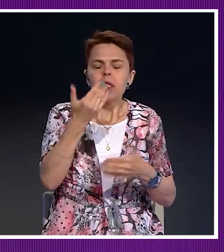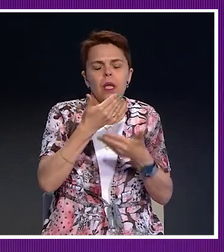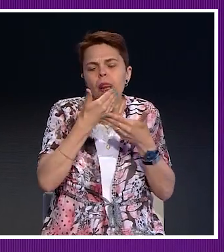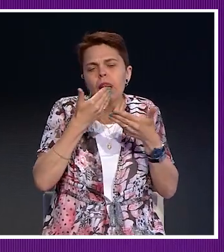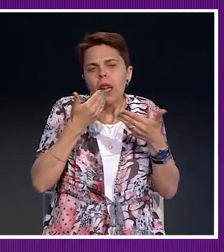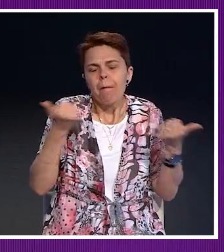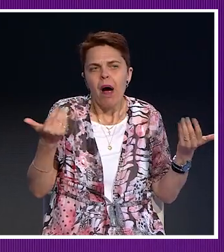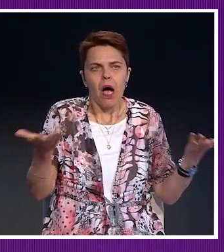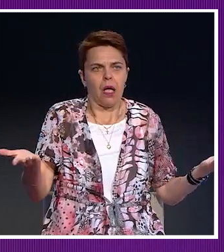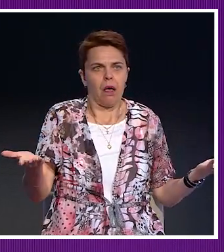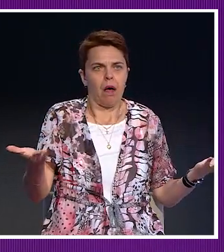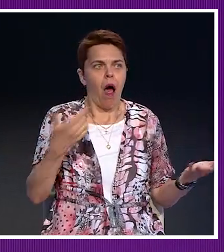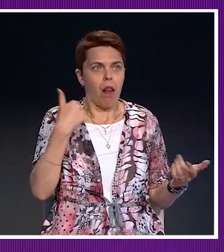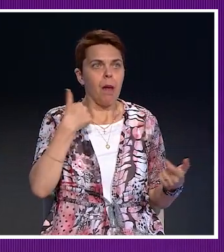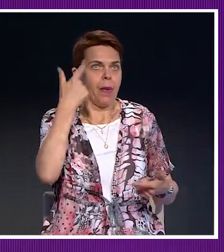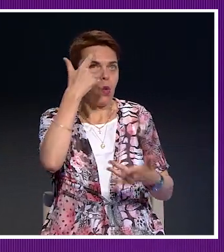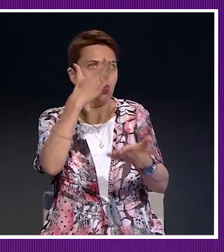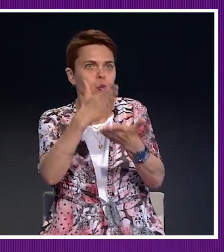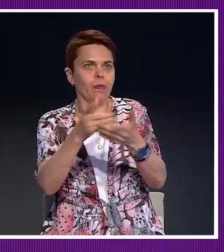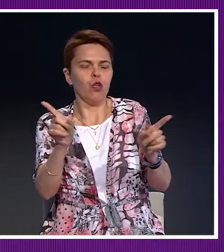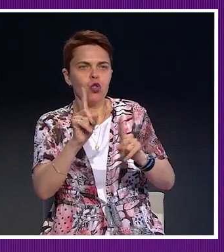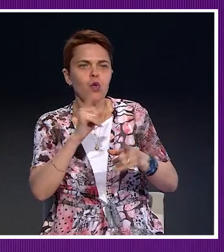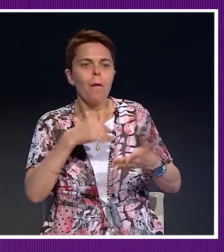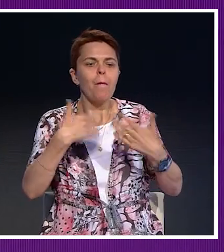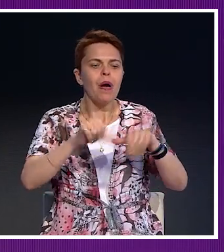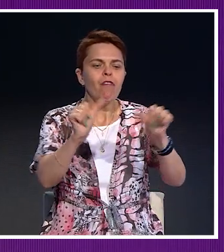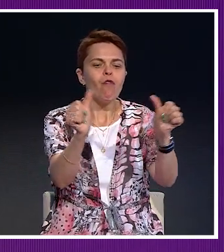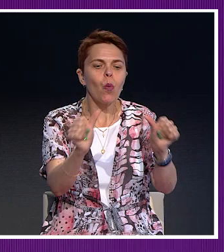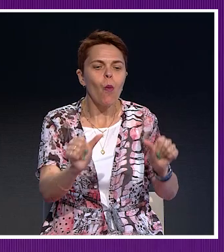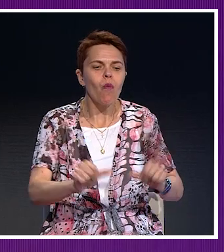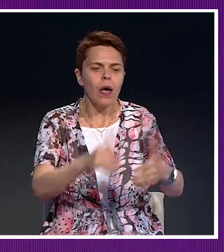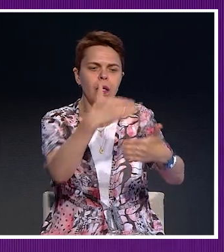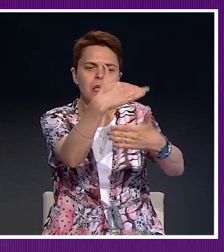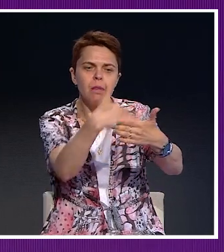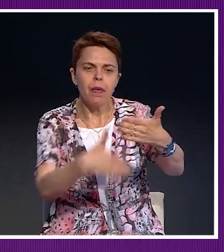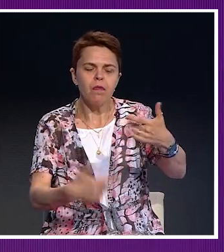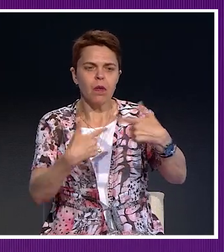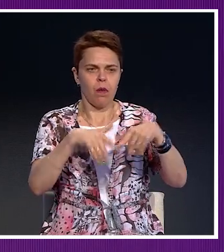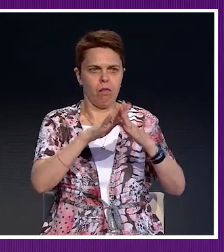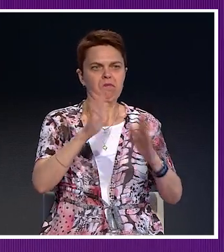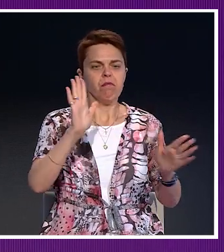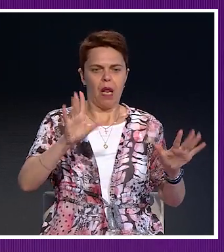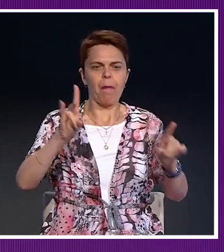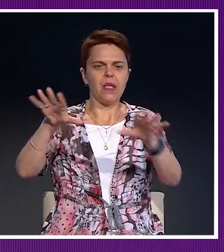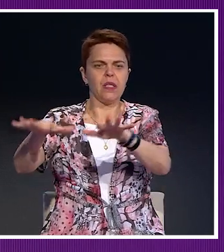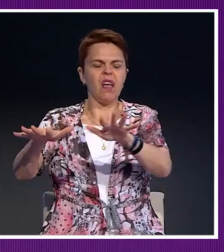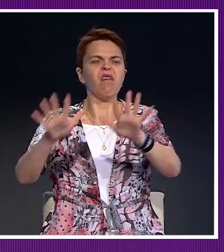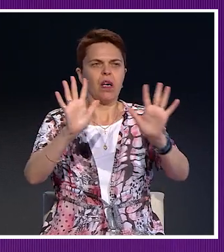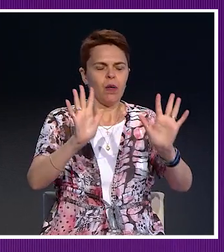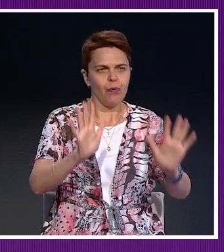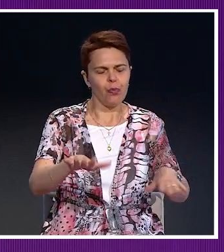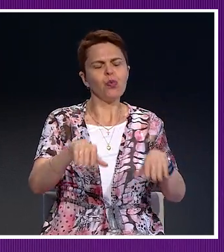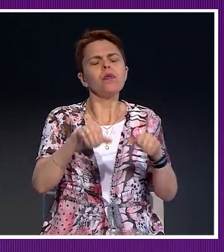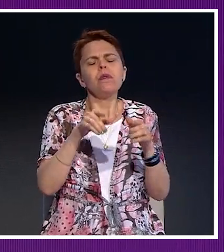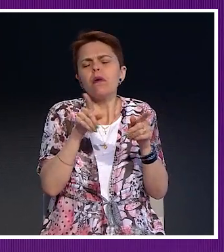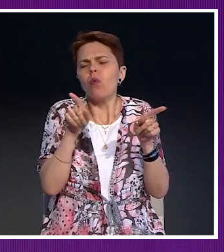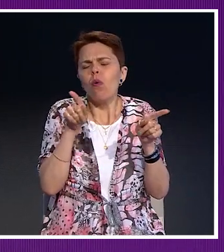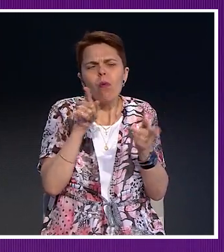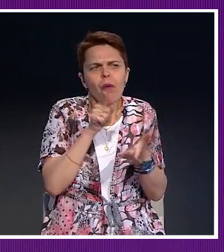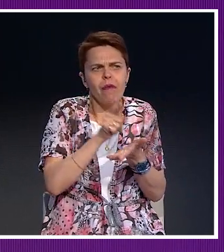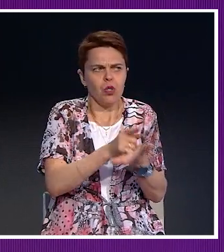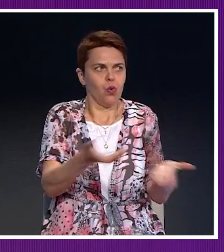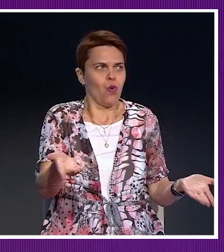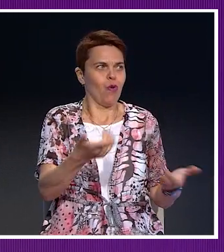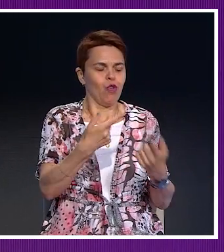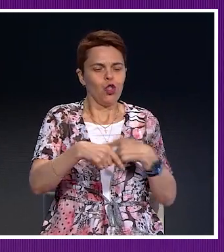зараз, але ми розуміємо, що при формуванні списків на місцеві вибори проблеми будуть. І ці проблеми будуть виникати не стільки